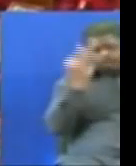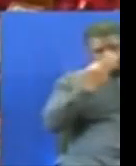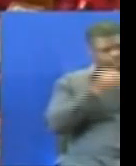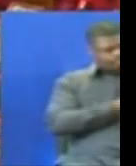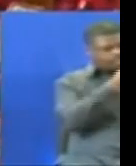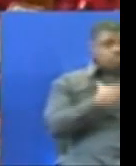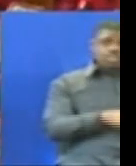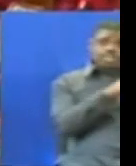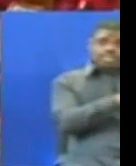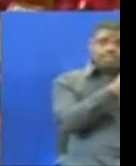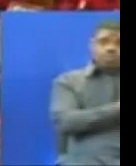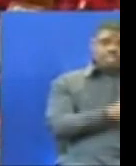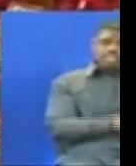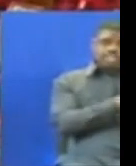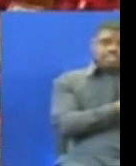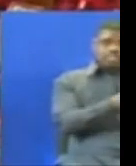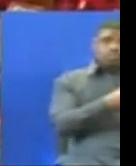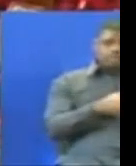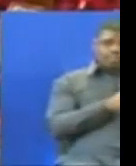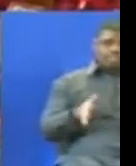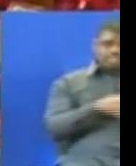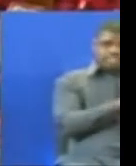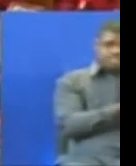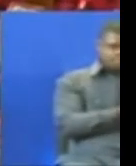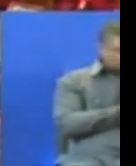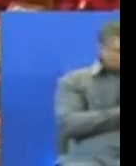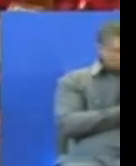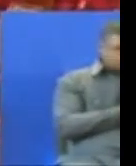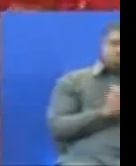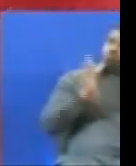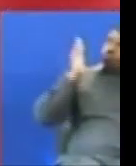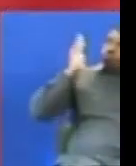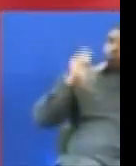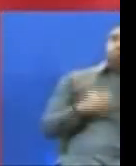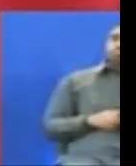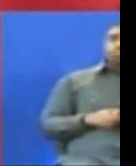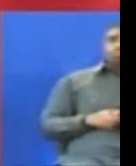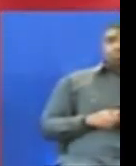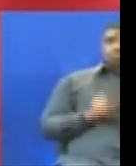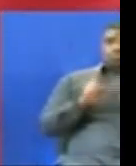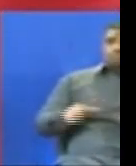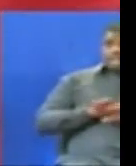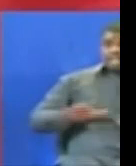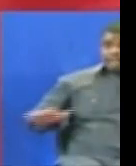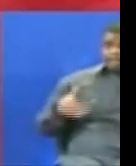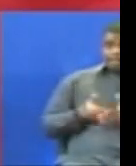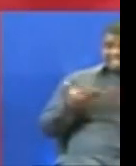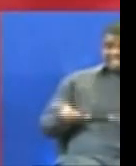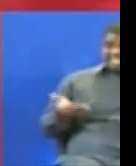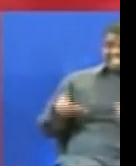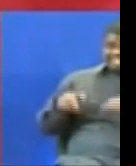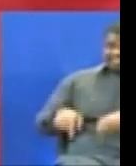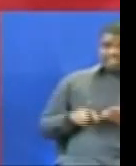ujenzi. Chukua nafasi hii pia kumshukuru Mwenyezi Mungu ambaye amenijalia kuwa salama mpaka wakati huu.